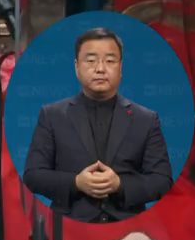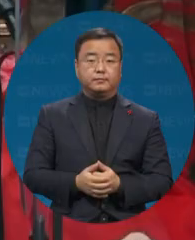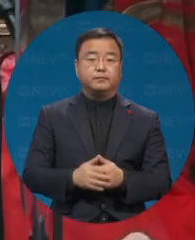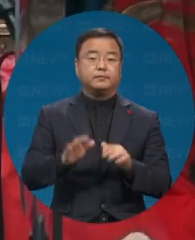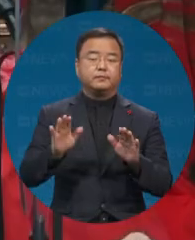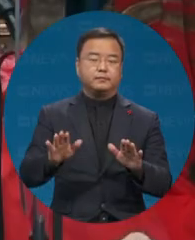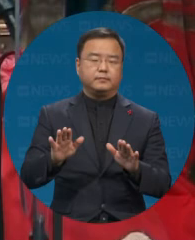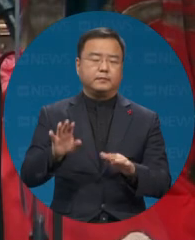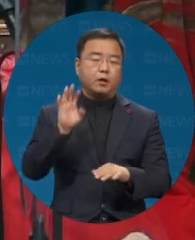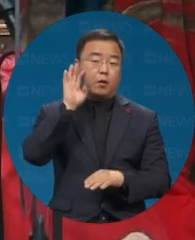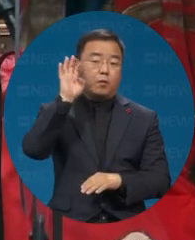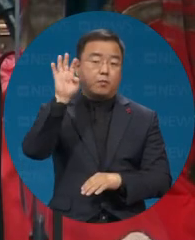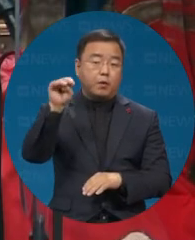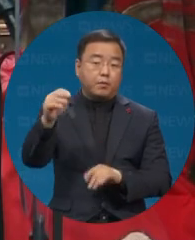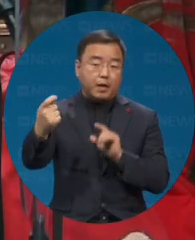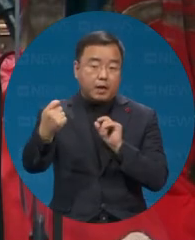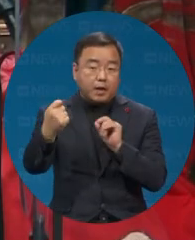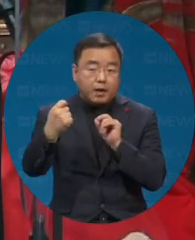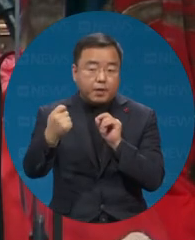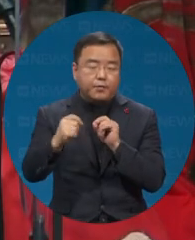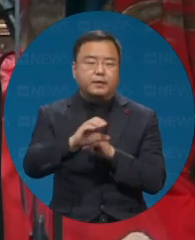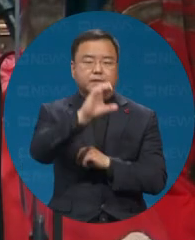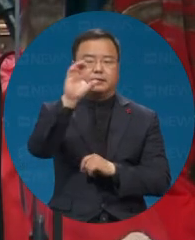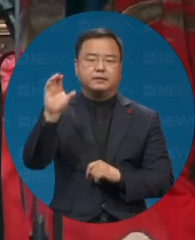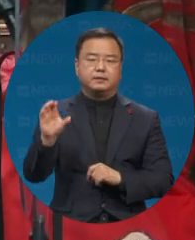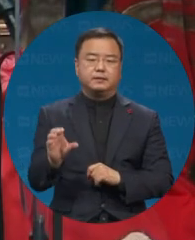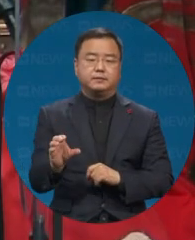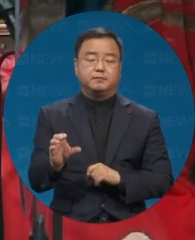이제 며칠 앞으로 다가온 크리스마스.